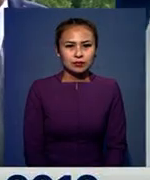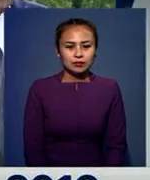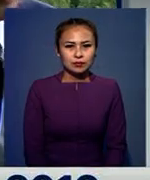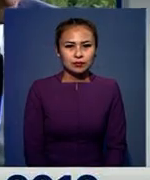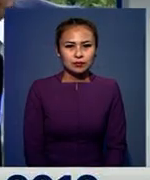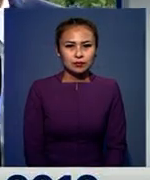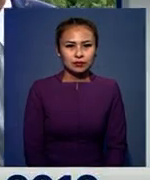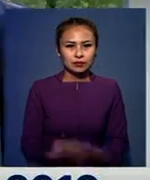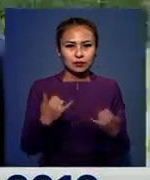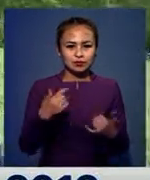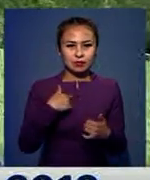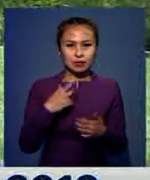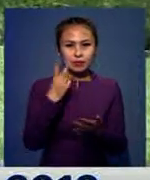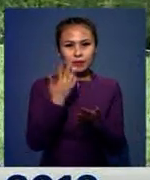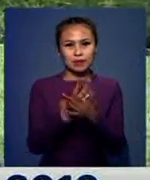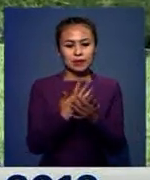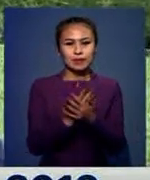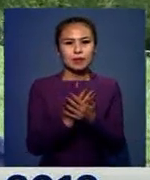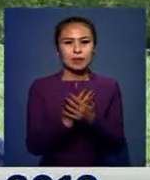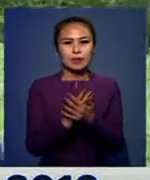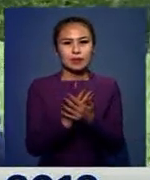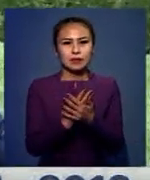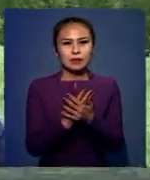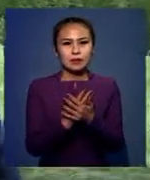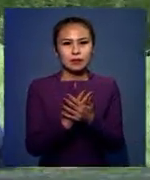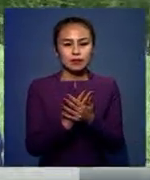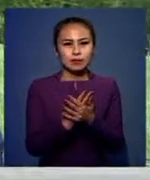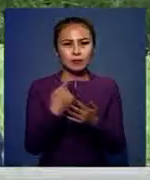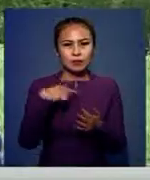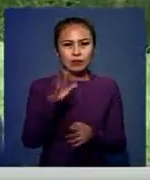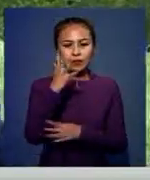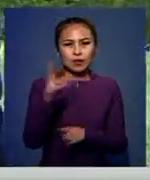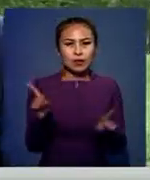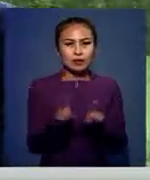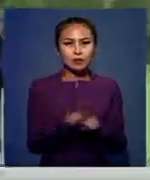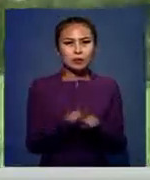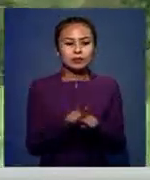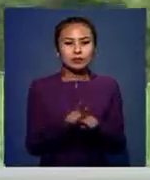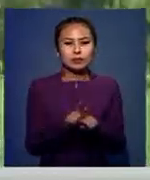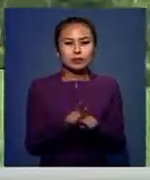Расыменде, қазір менің артындағы көріністі бір қарасаңыздар, мен бір ну орманның ішінде жүргендемін,